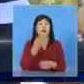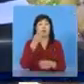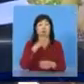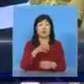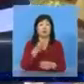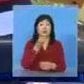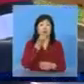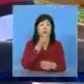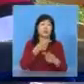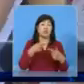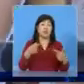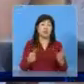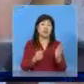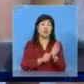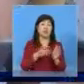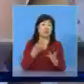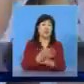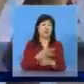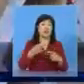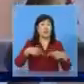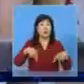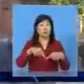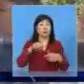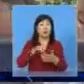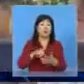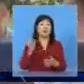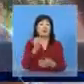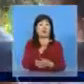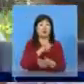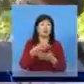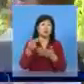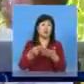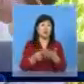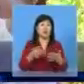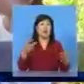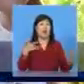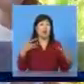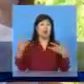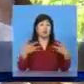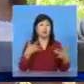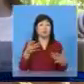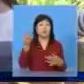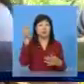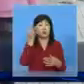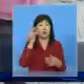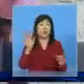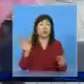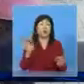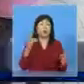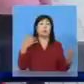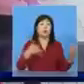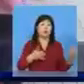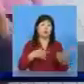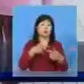ішіп, түрлі үйірмелерге қатысып жүр. Балалар вокал, сурет салу, актерлік шеберліктен дәріс алып, музыкалық аспаптарды